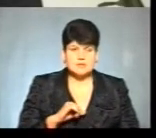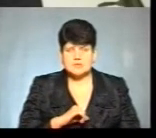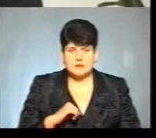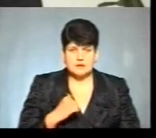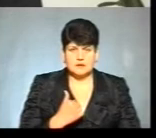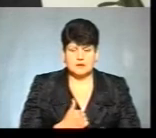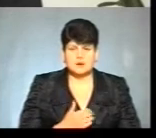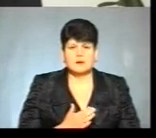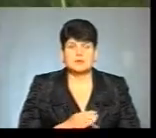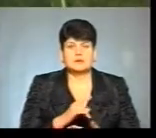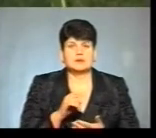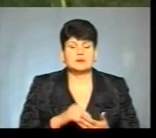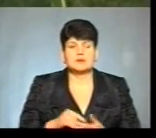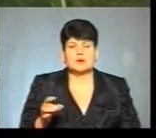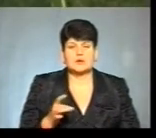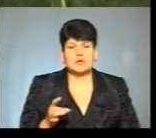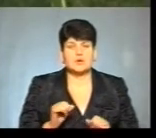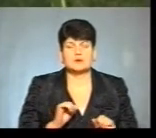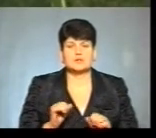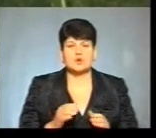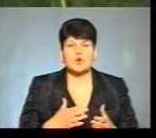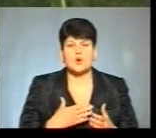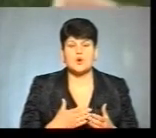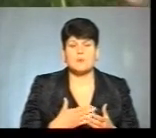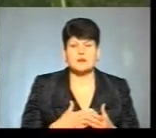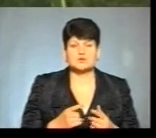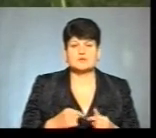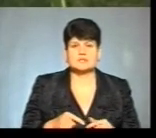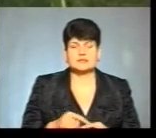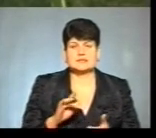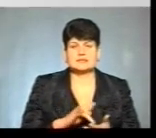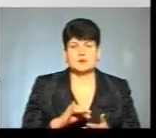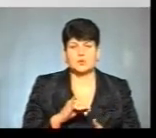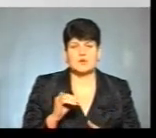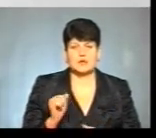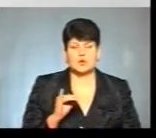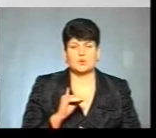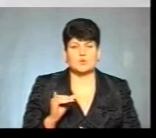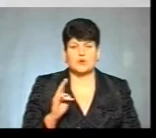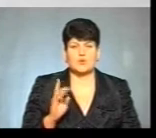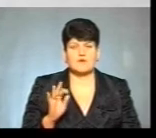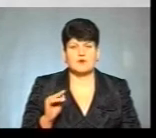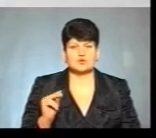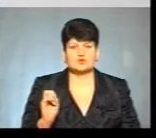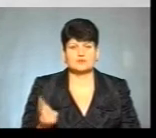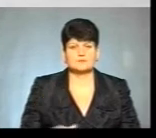Маємо запитання від регіональної координаторки громадської організації «Центр.UA» Юлії Ковальчук.